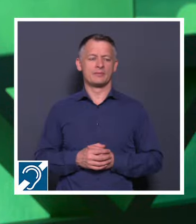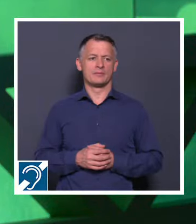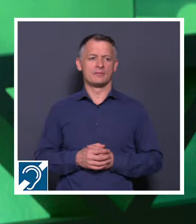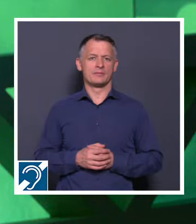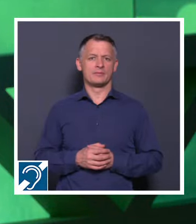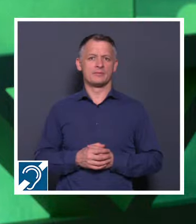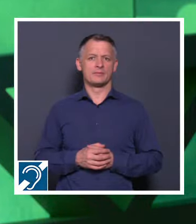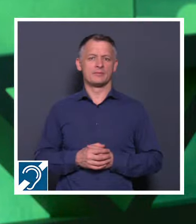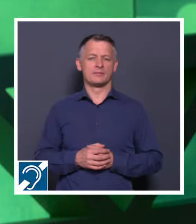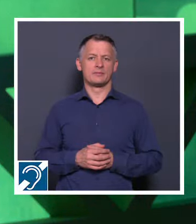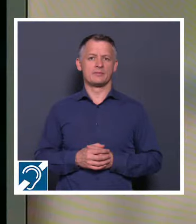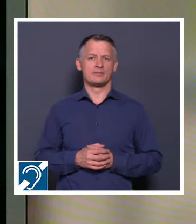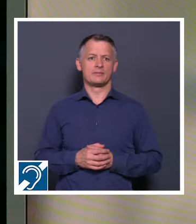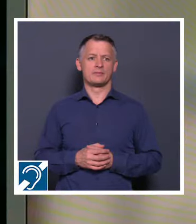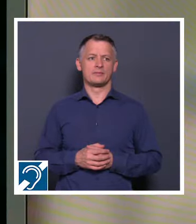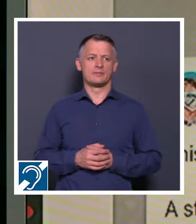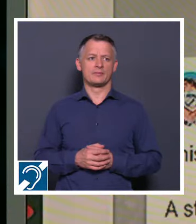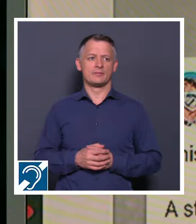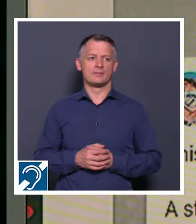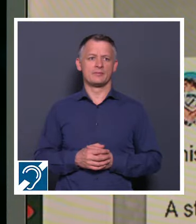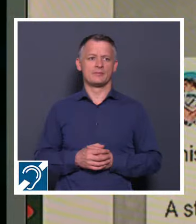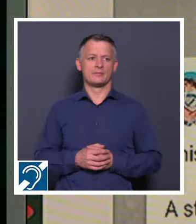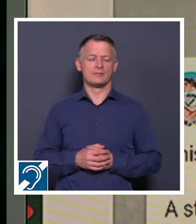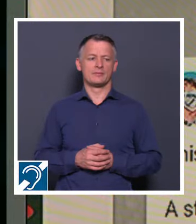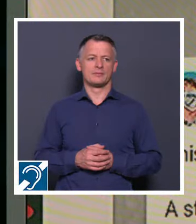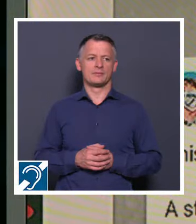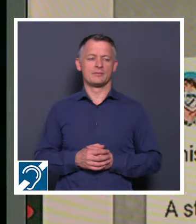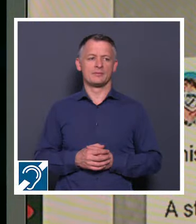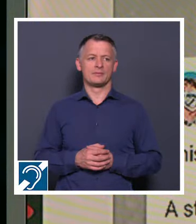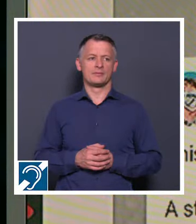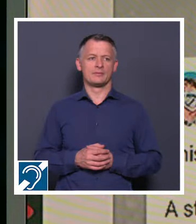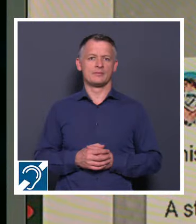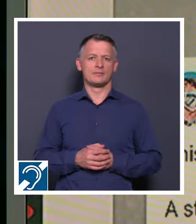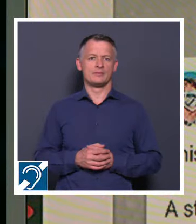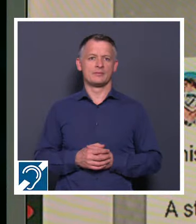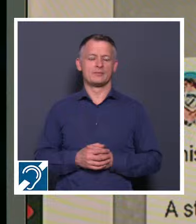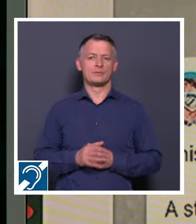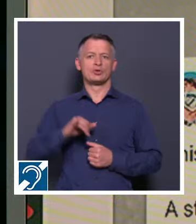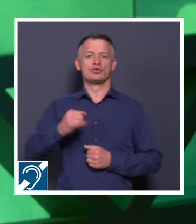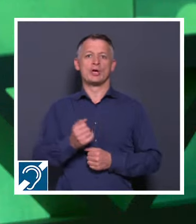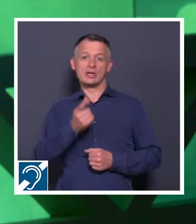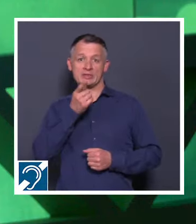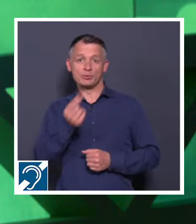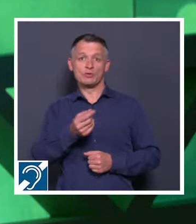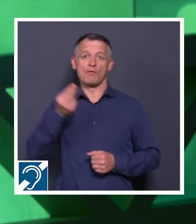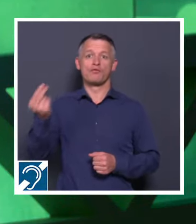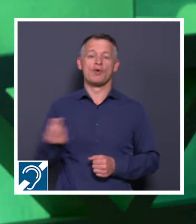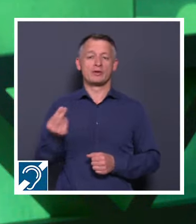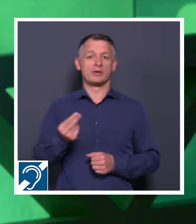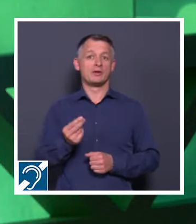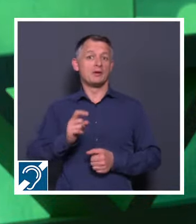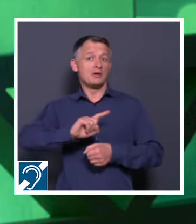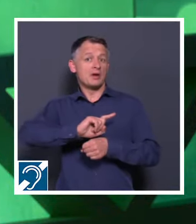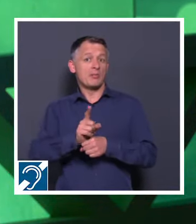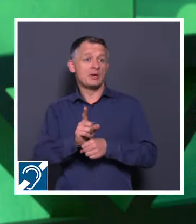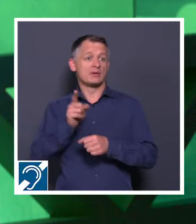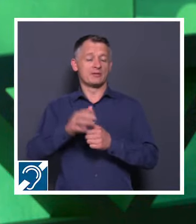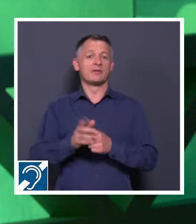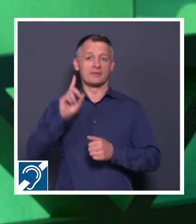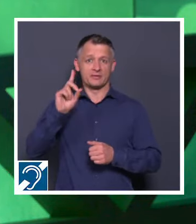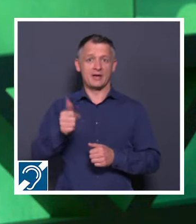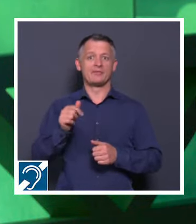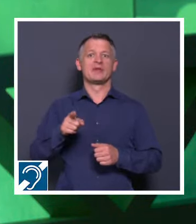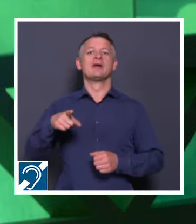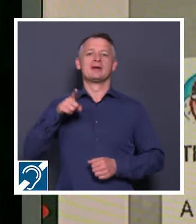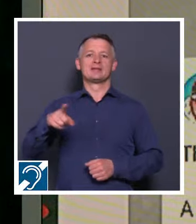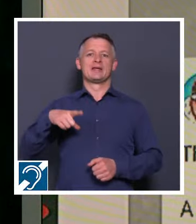facă aceeași explicație în 30 de secunde și totul a fost mult mai concis. Și a răspuns și foarte rapid. Da. Asta